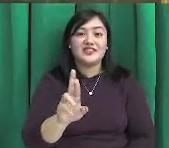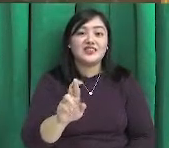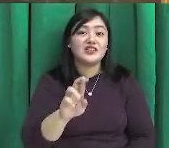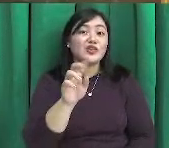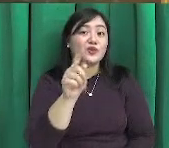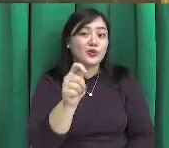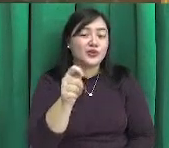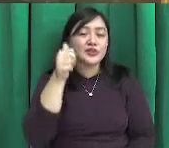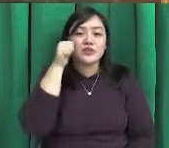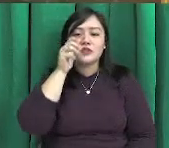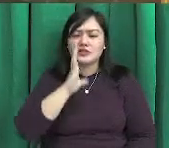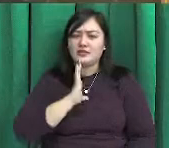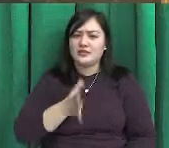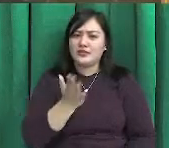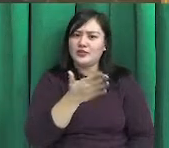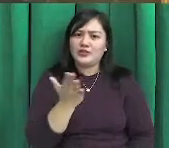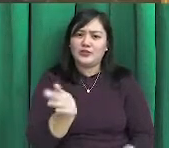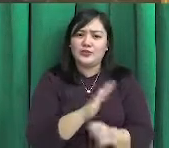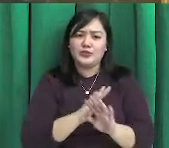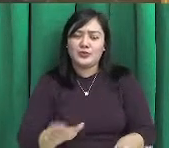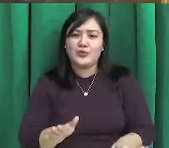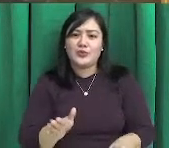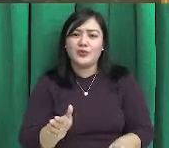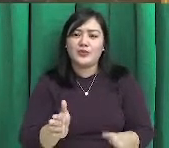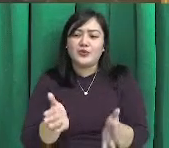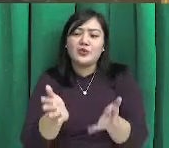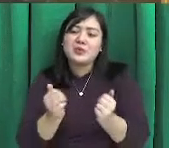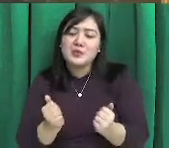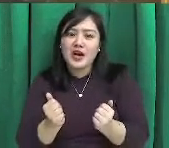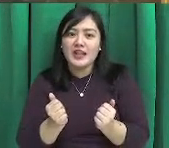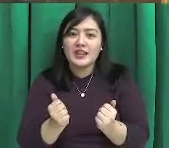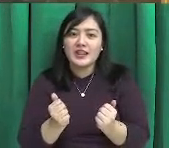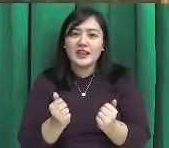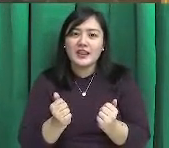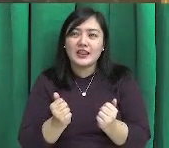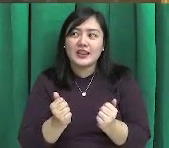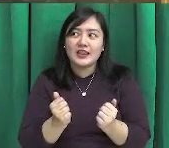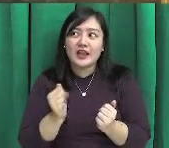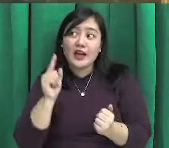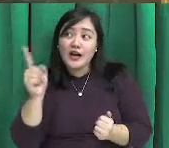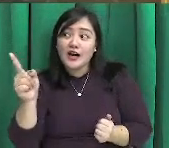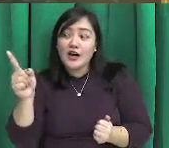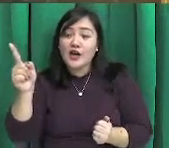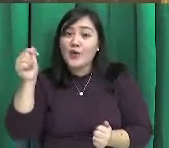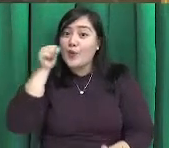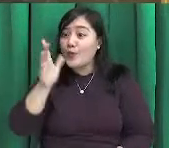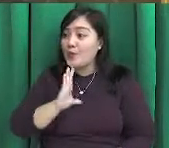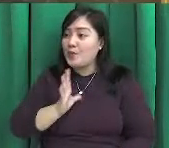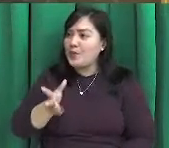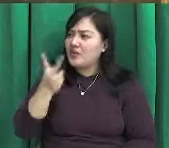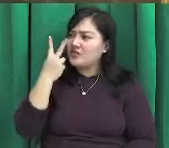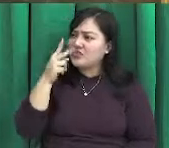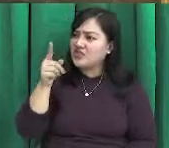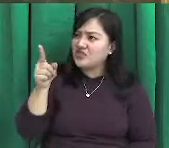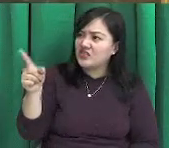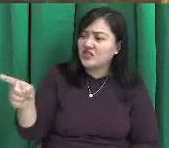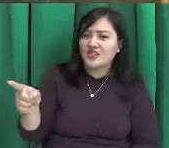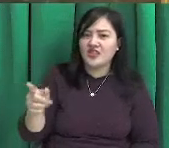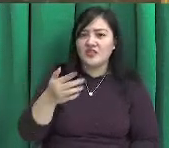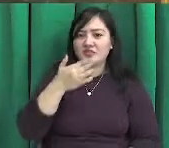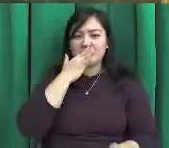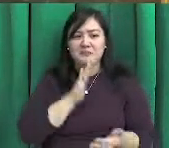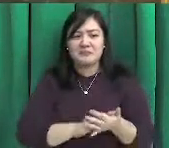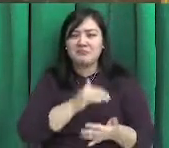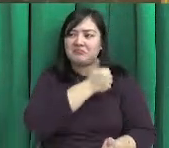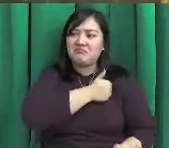pwedeng yung, sabi natin yung modern world parlance, a word na matuturn off yung lalaki